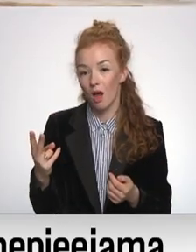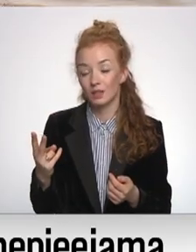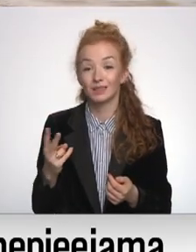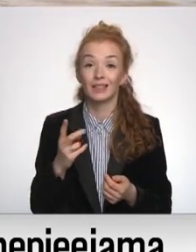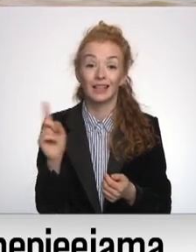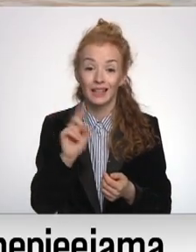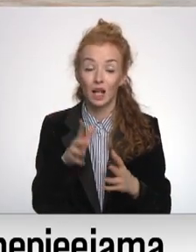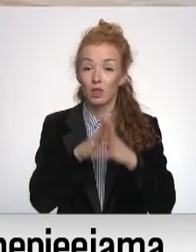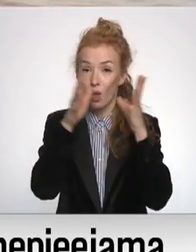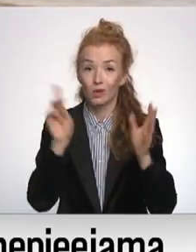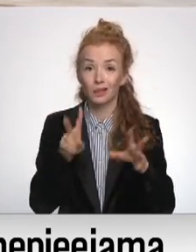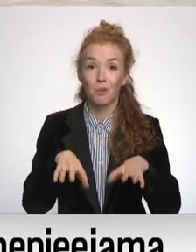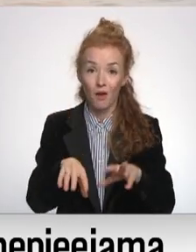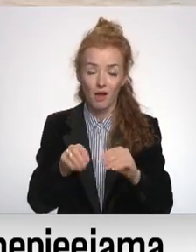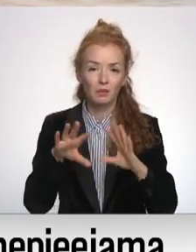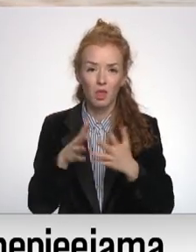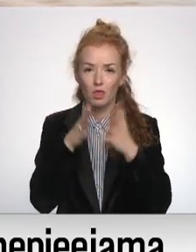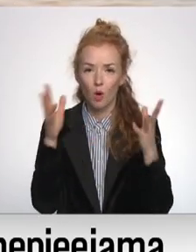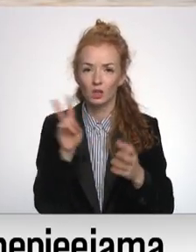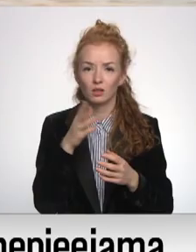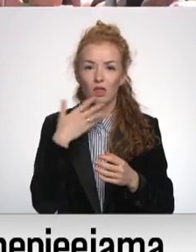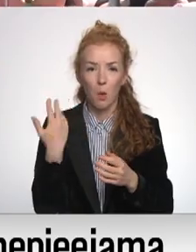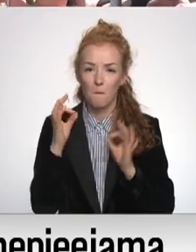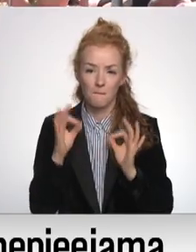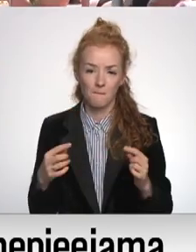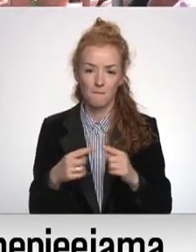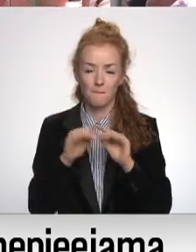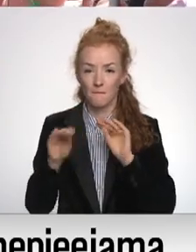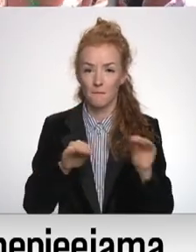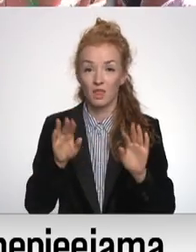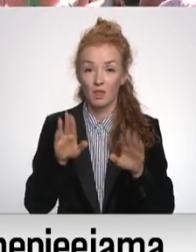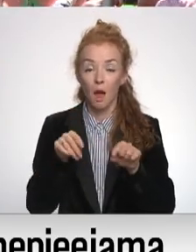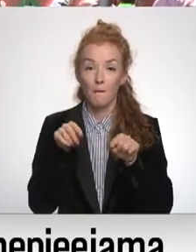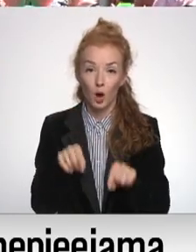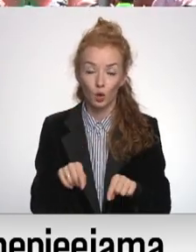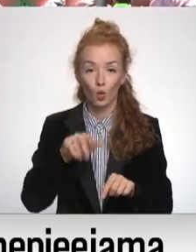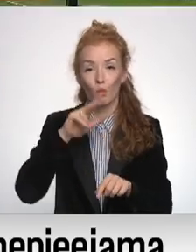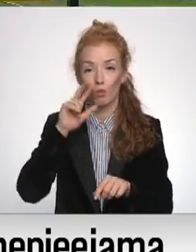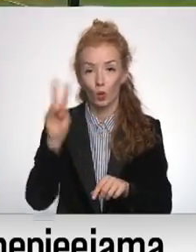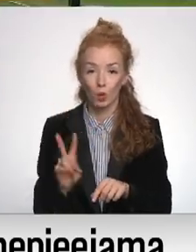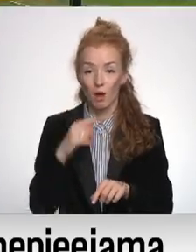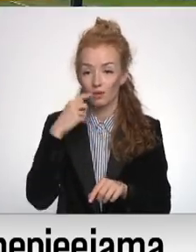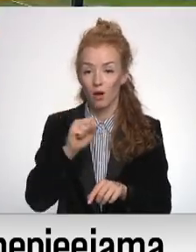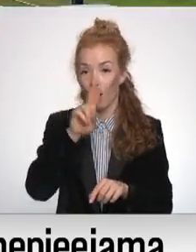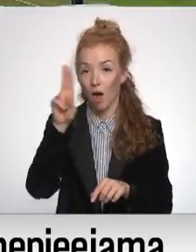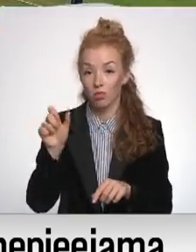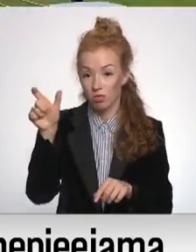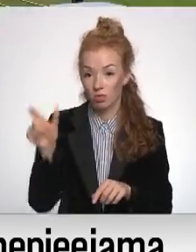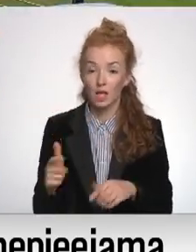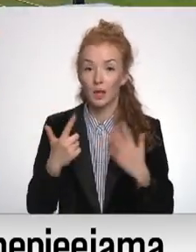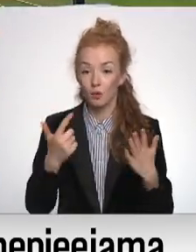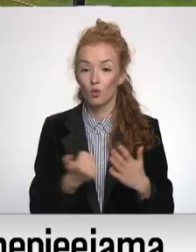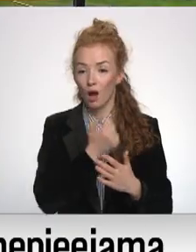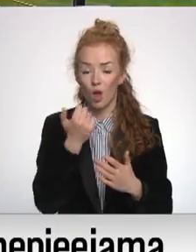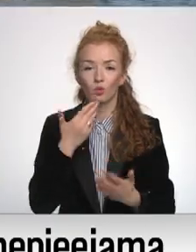ir daudz, kas paveikts, bet daudz, kas nav pārdomāts. Tā par labiekārtoto pludmali saka Anna, kura jau 7 gadus